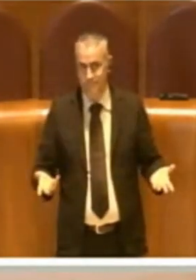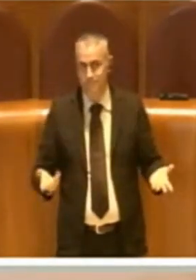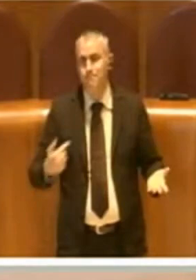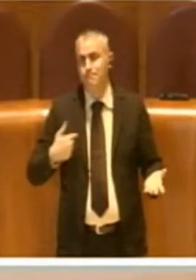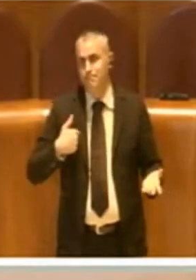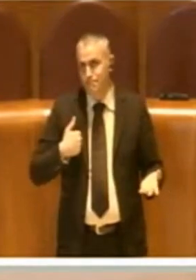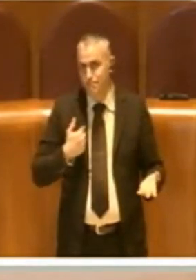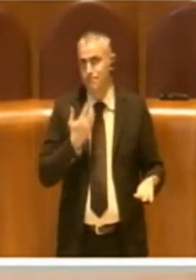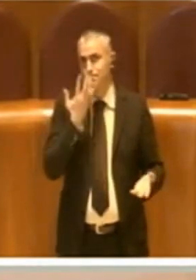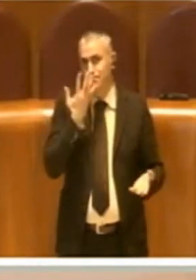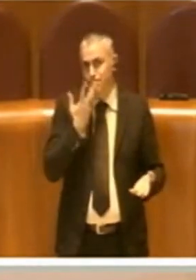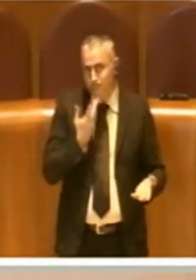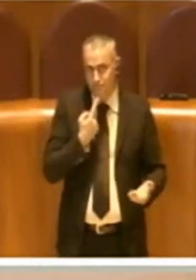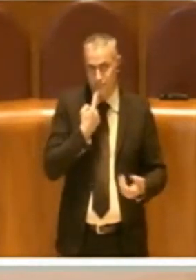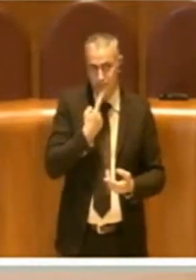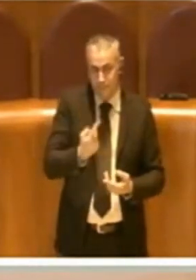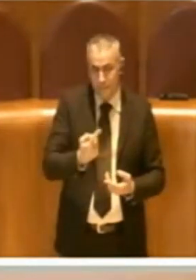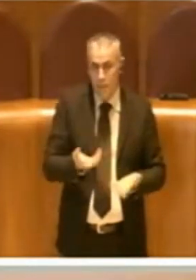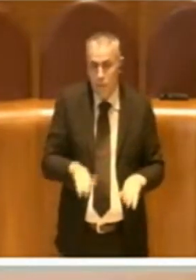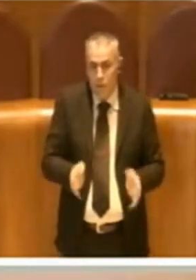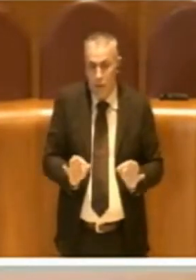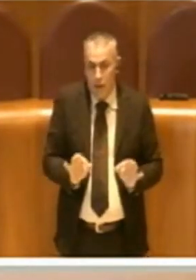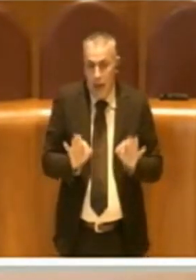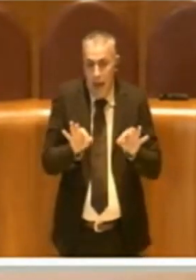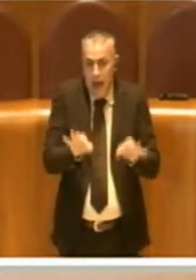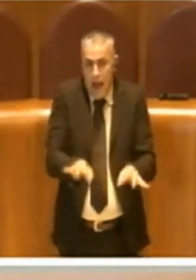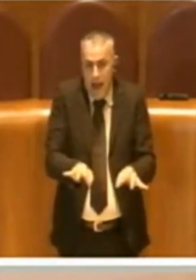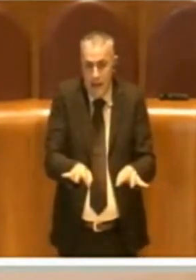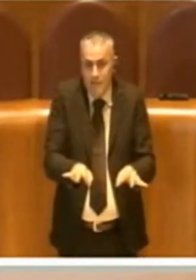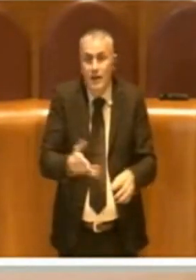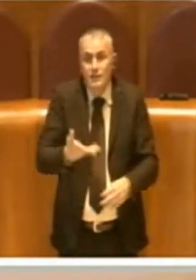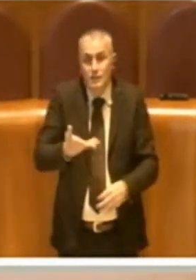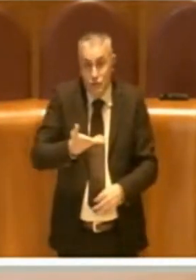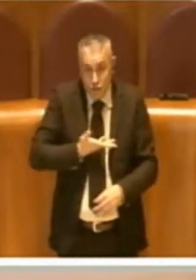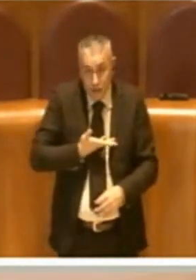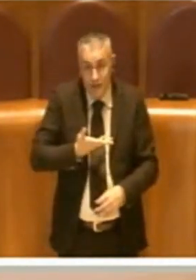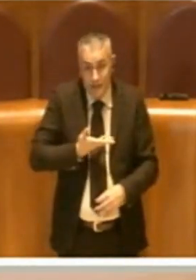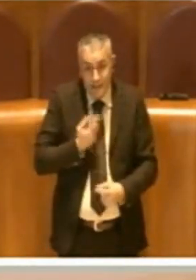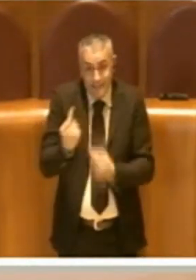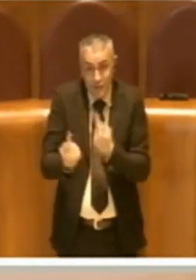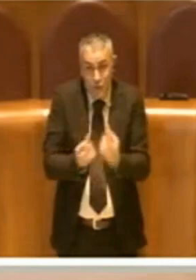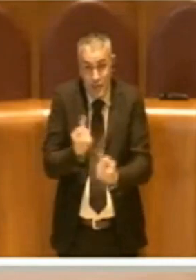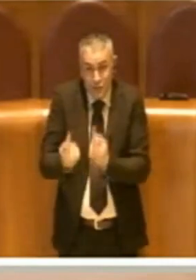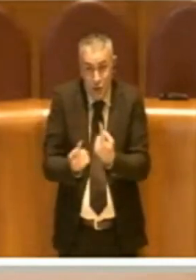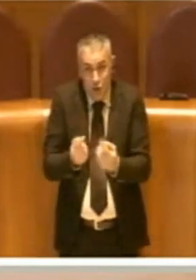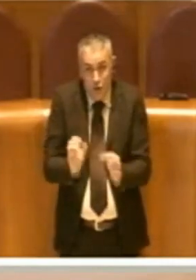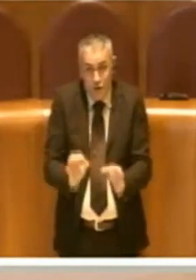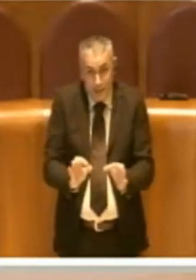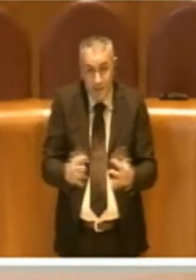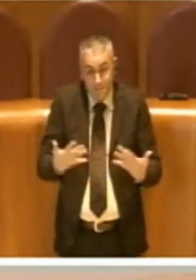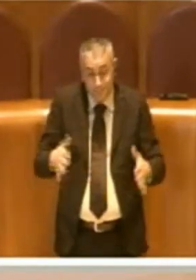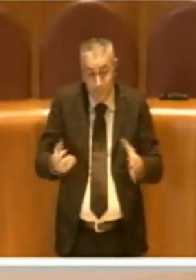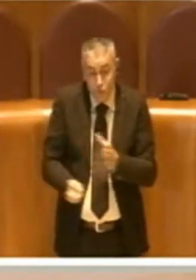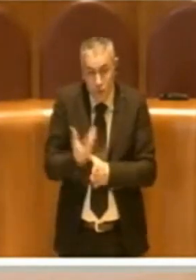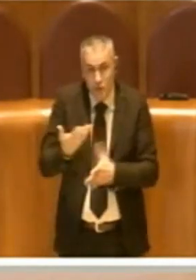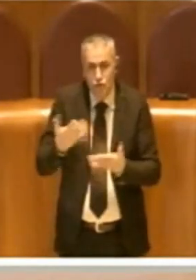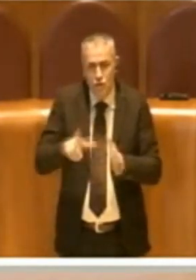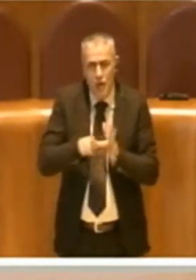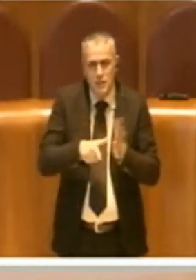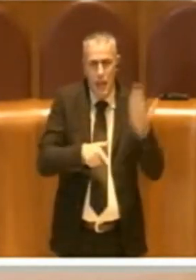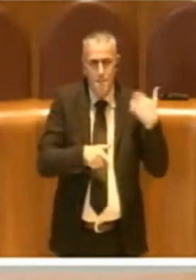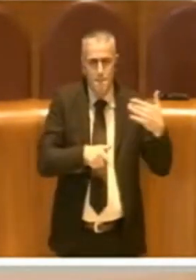Vorrei dire che appunto siamo arrivati ad avere una situazione del genere perché, come sapete, per lungo